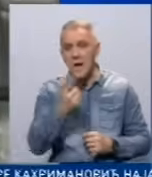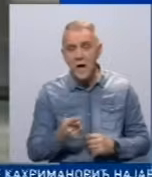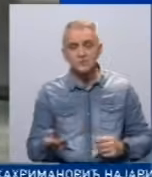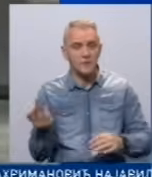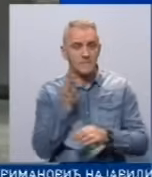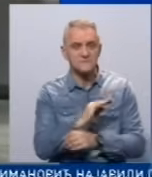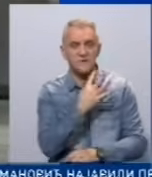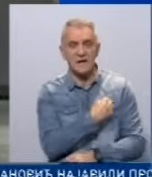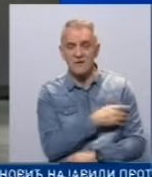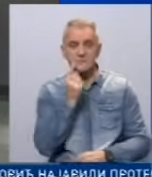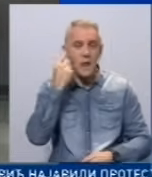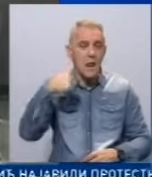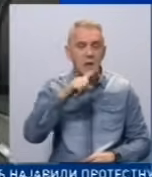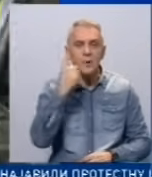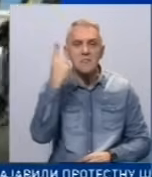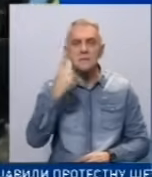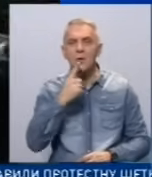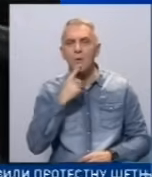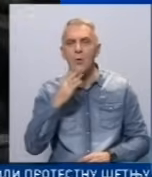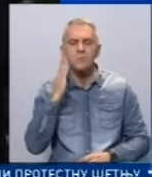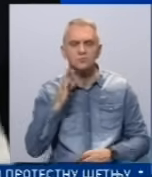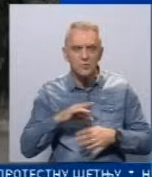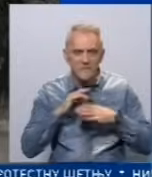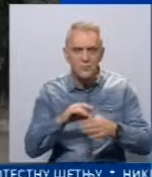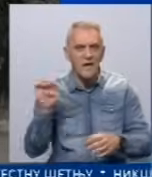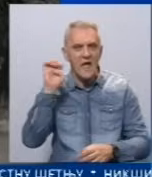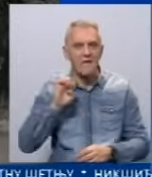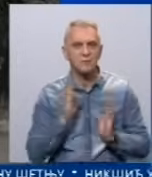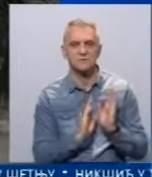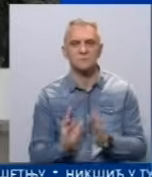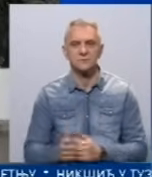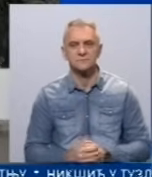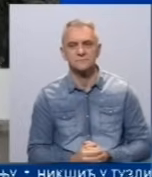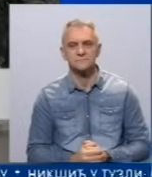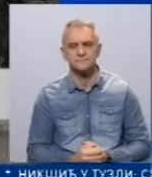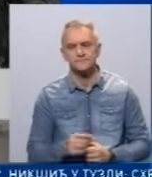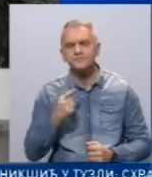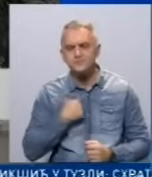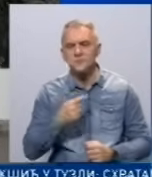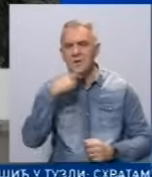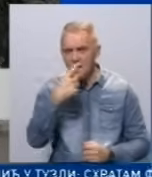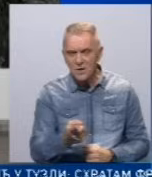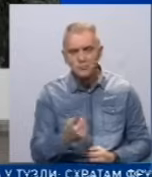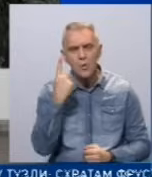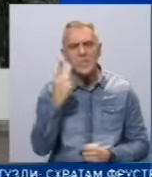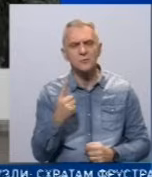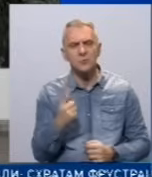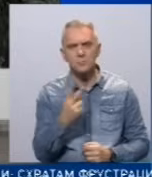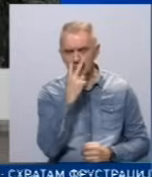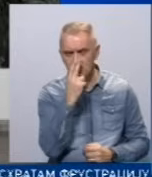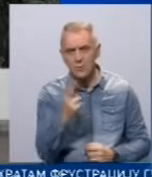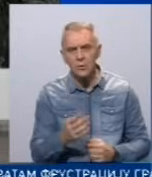predstavnici hrvatskog naroda jedini koji iskreno predvode evropske procese. Naglašavamo u jednom konceptu da